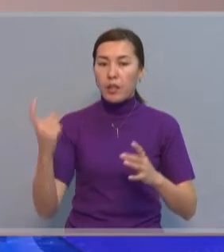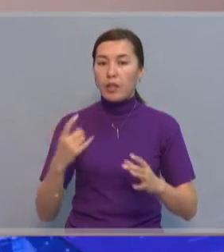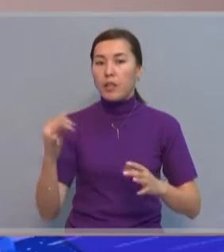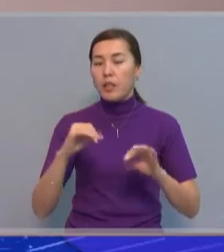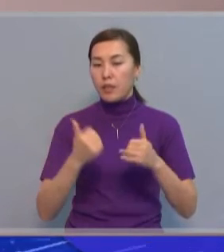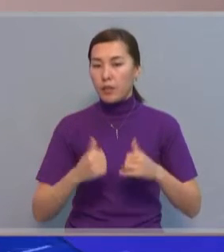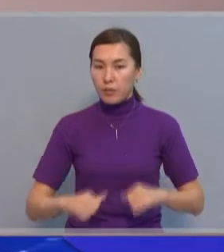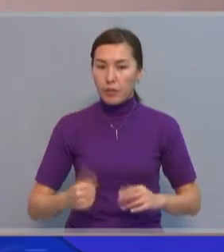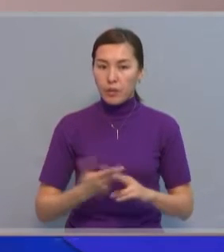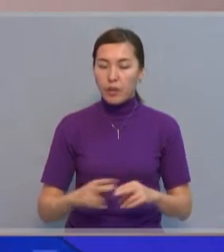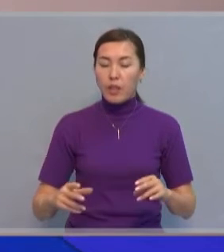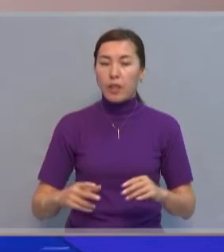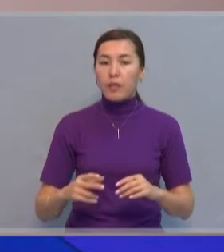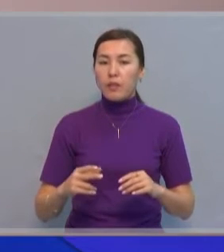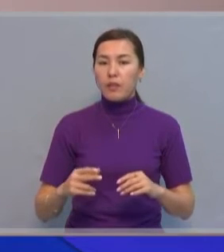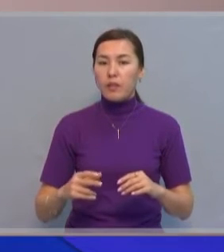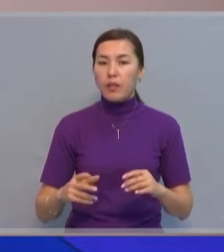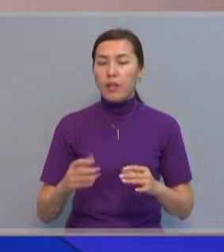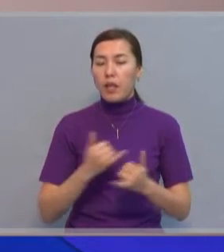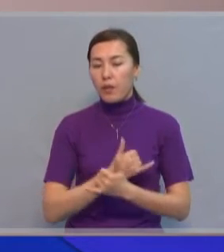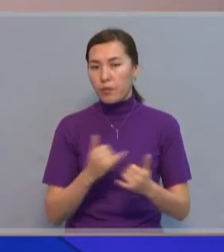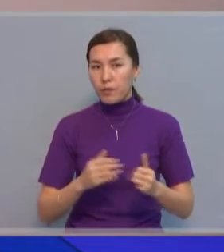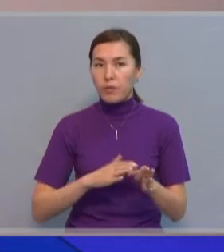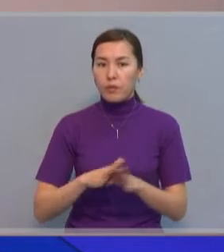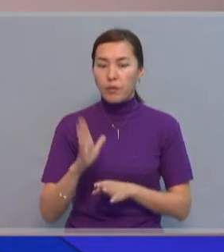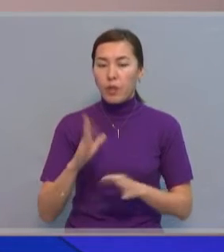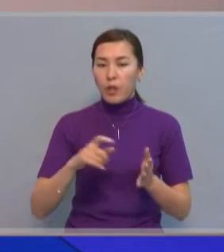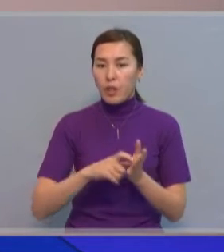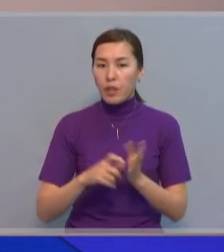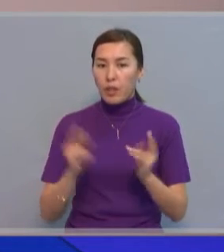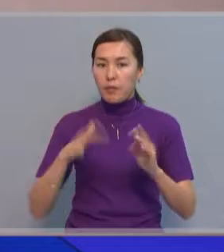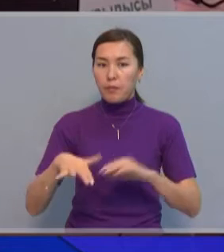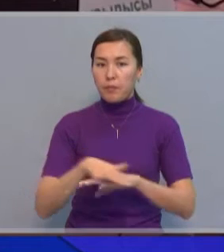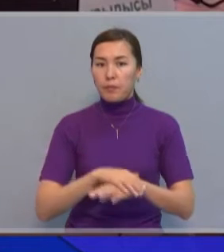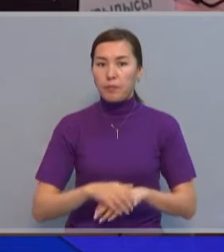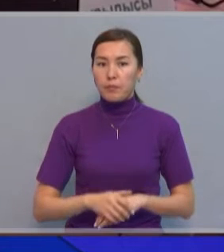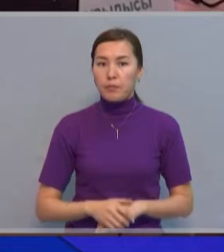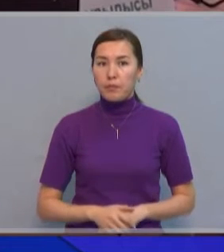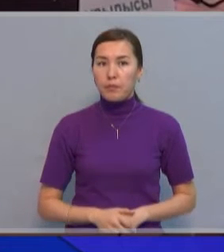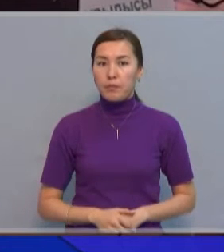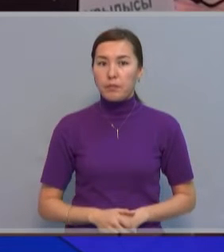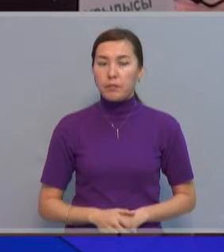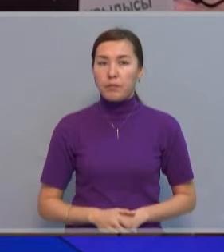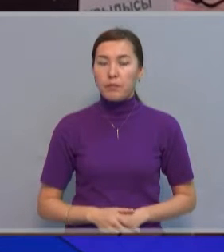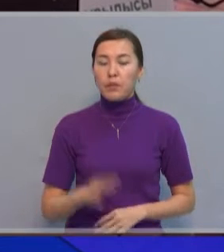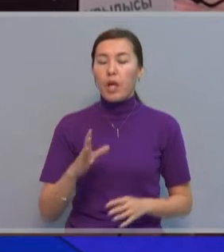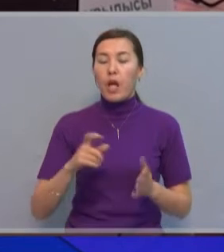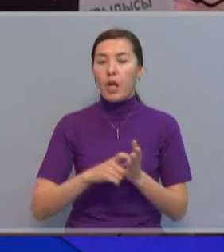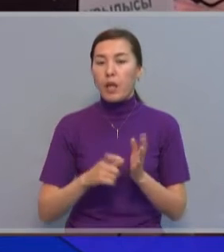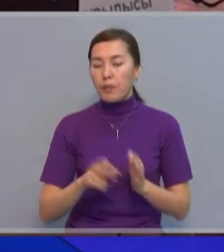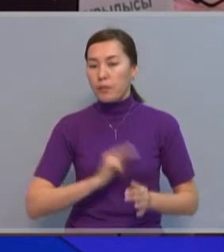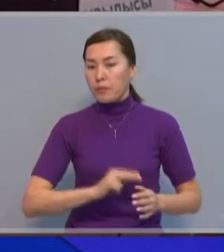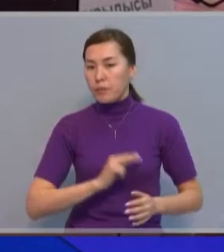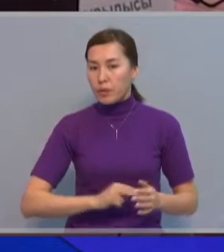и формирование антикоррупционной культуры при сервисном акимате функционирует офис Адалдагаланга. Также в народном офисе